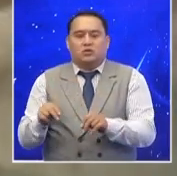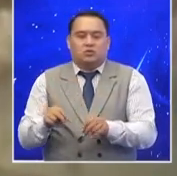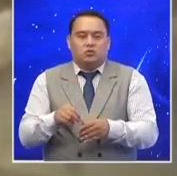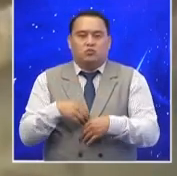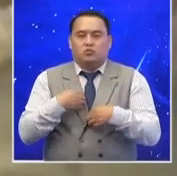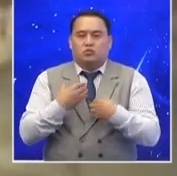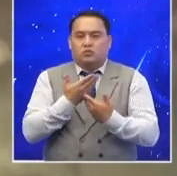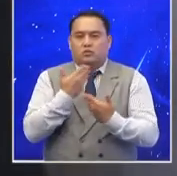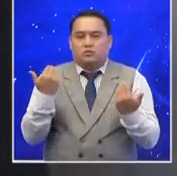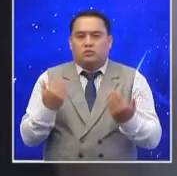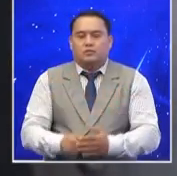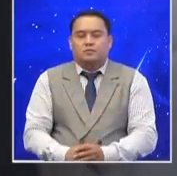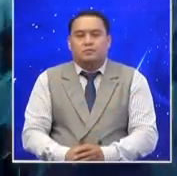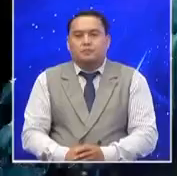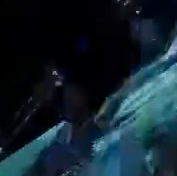аварии.